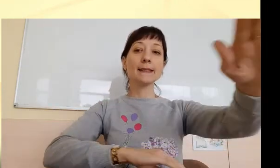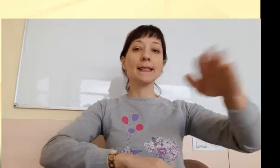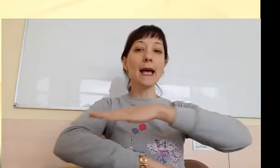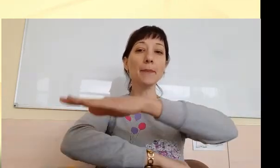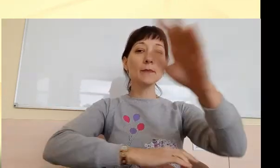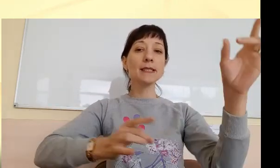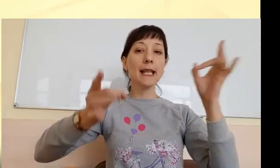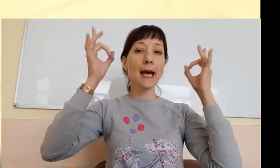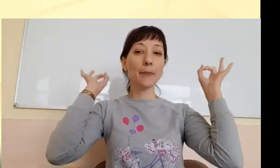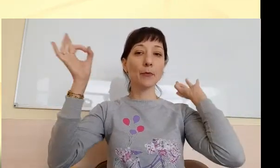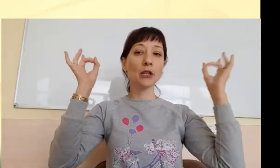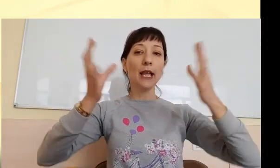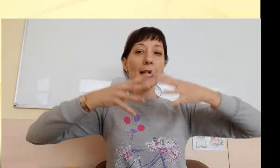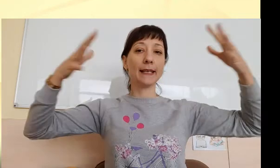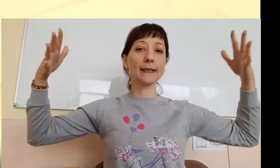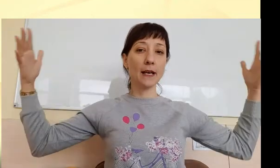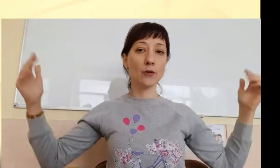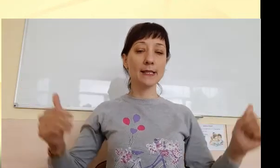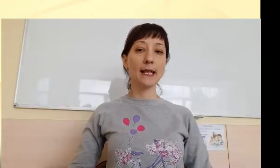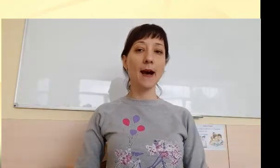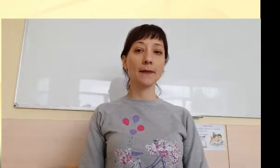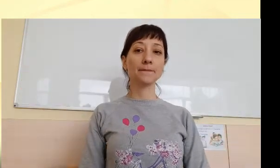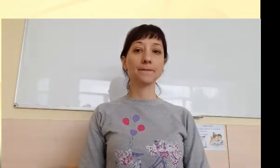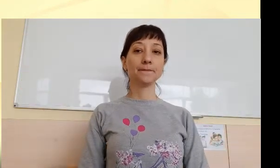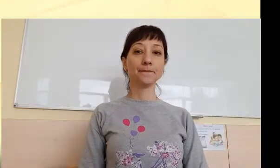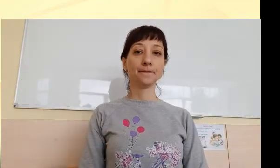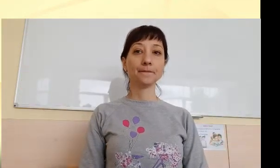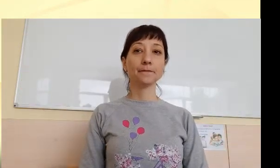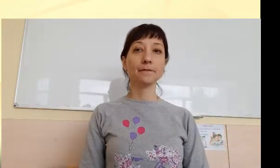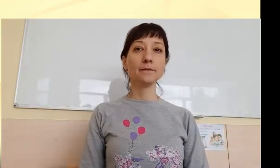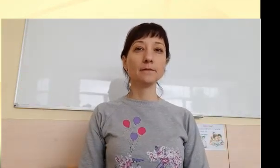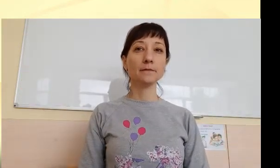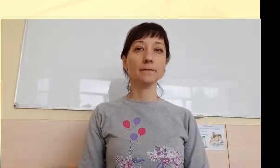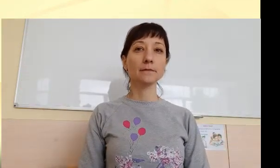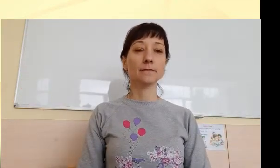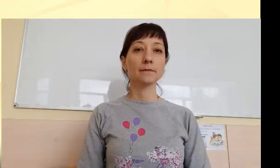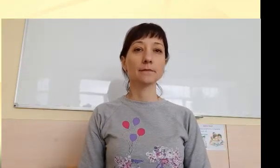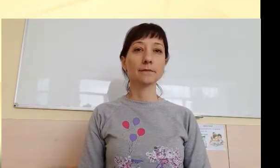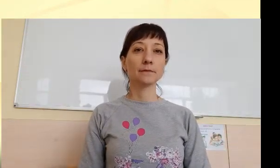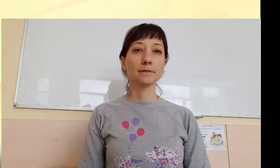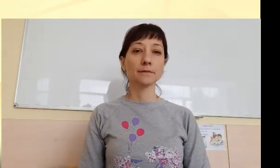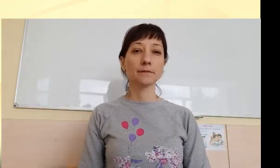гармати, степом-степом клекіт нароста.